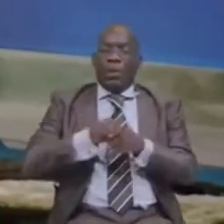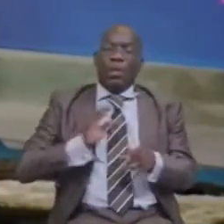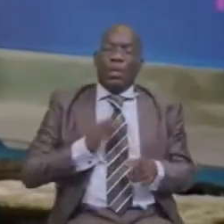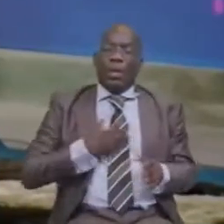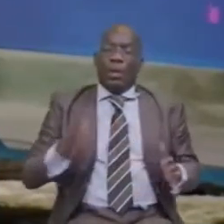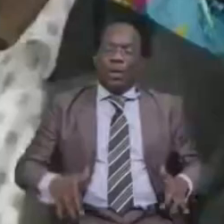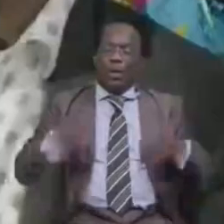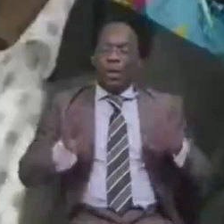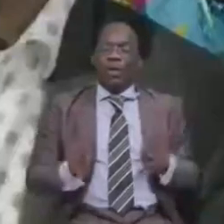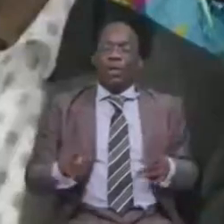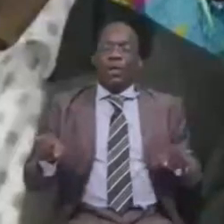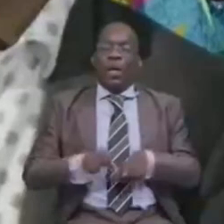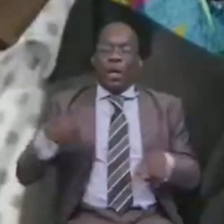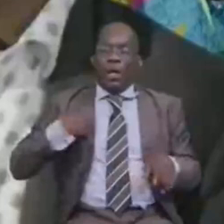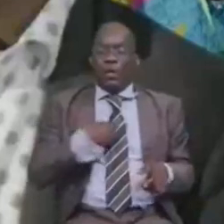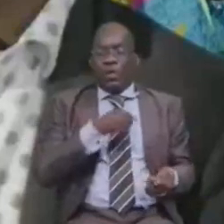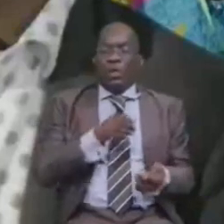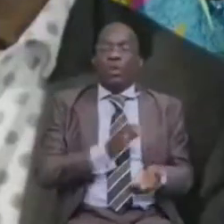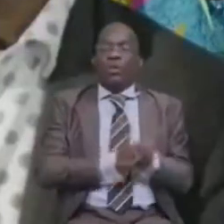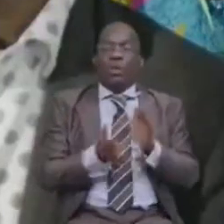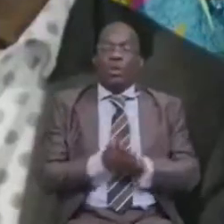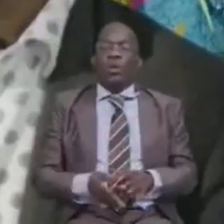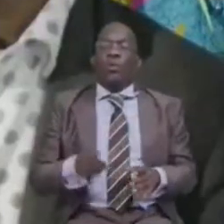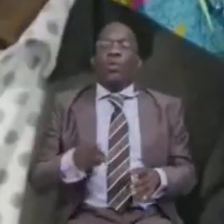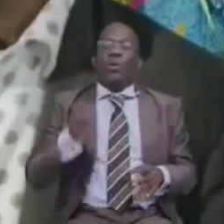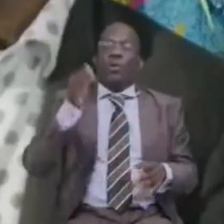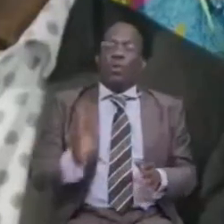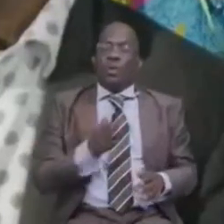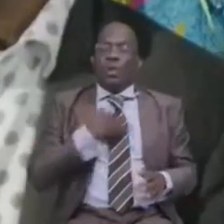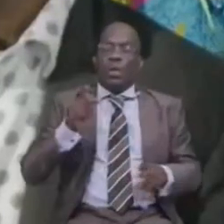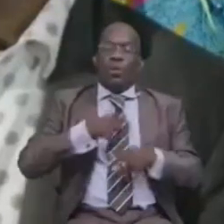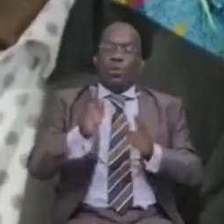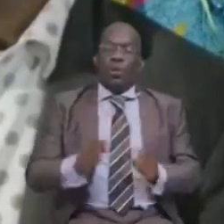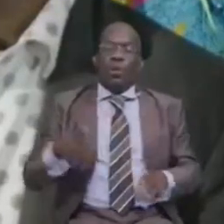nous devenons ministres et professionnels, nous voyons le royaume de Dieu